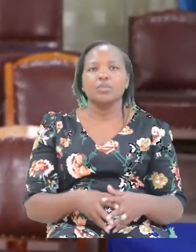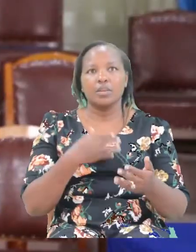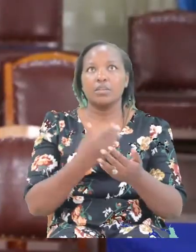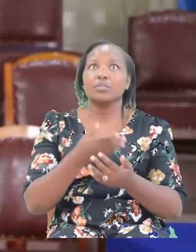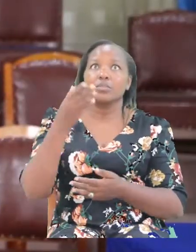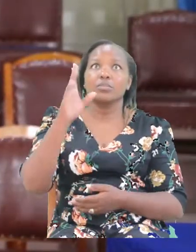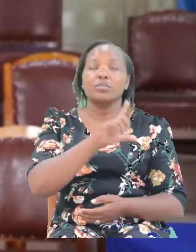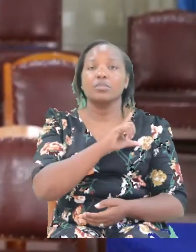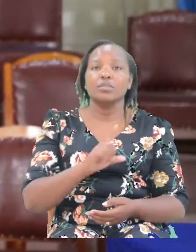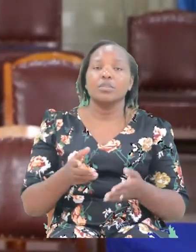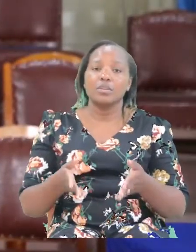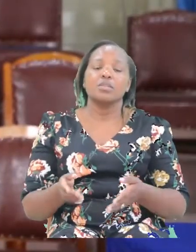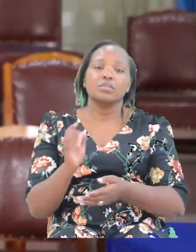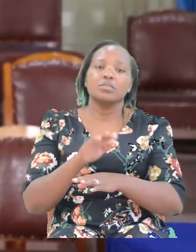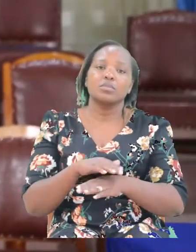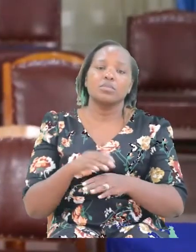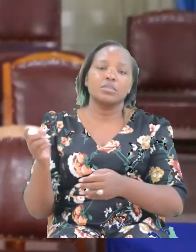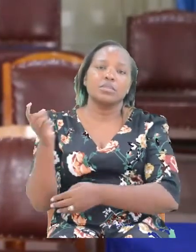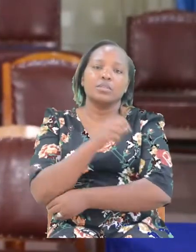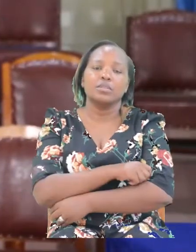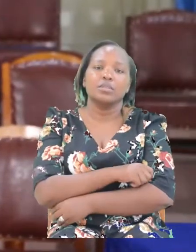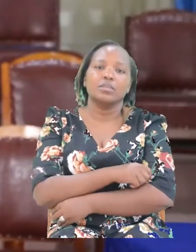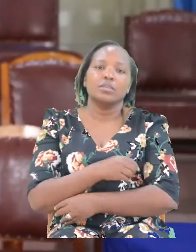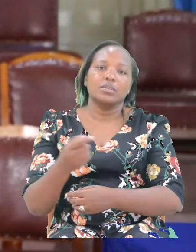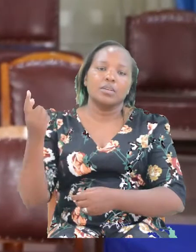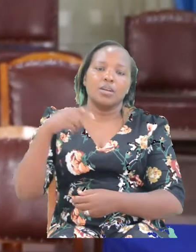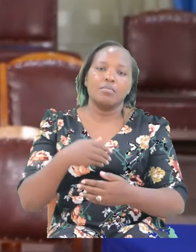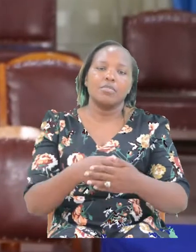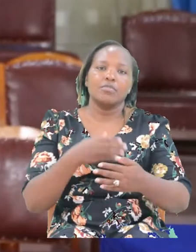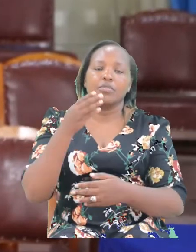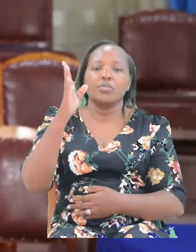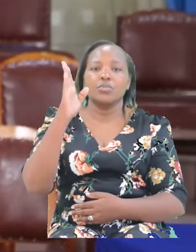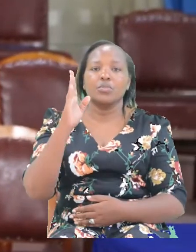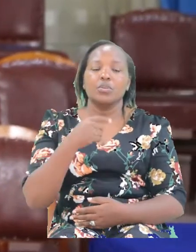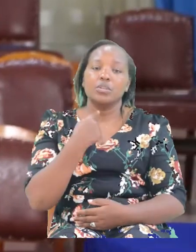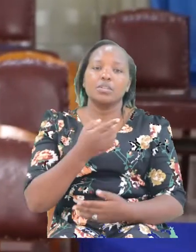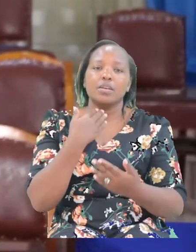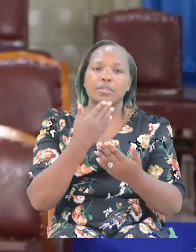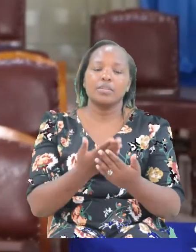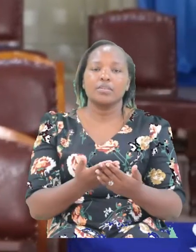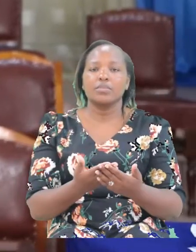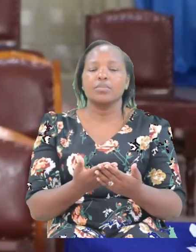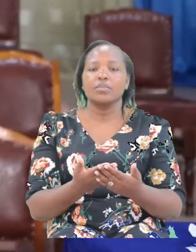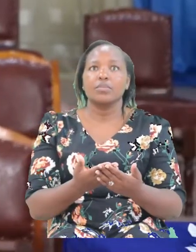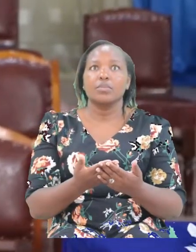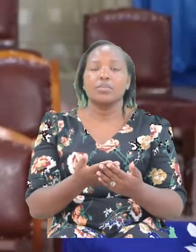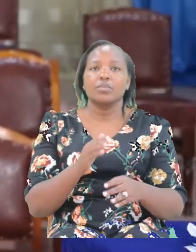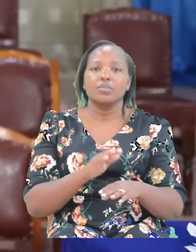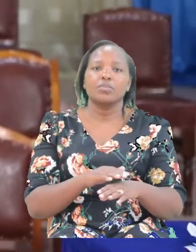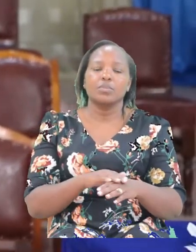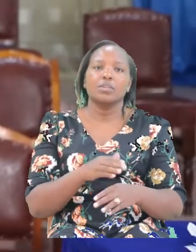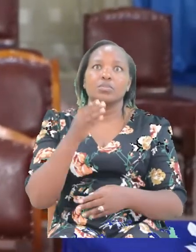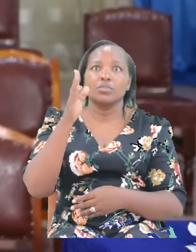Nakushukuru Baba siku hii njema umetupatia, tukaja mbele yako kusema asante kwa sababu ya wema na